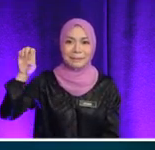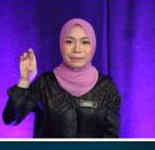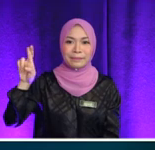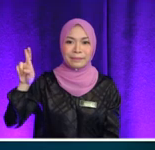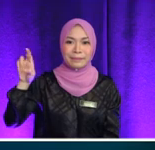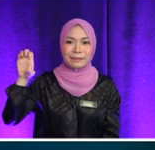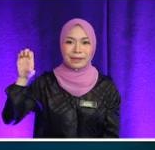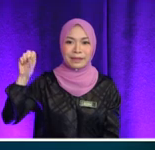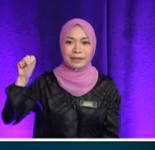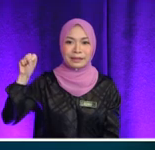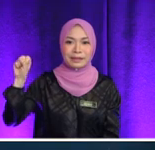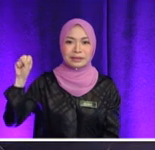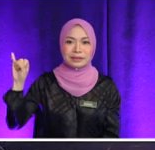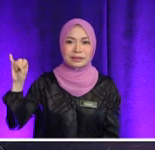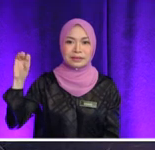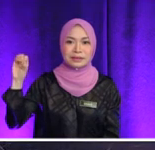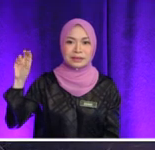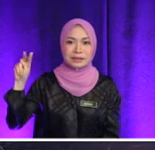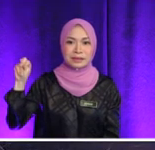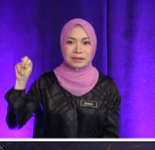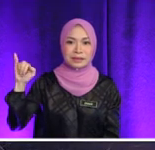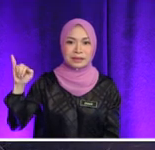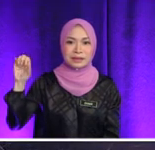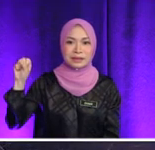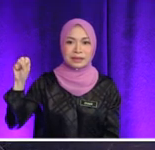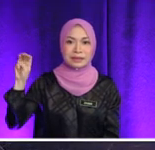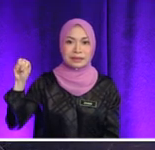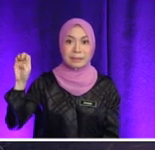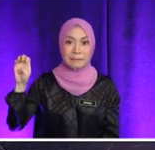membawa contoh karya impression juga